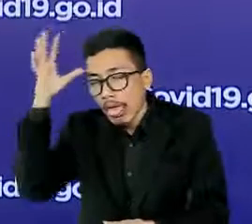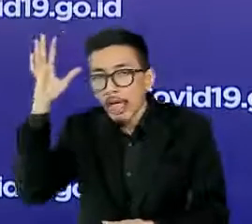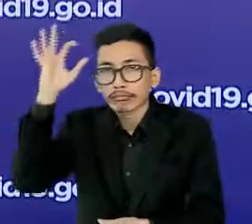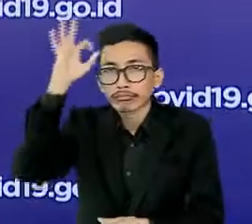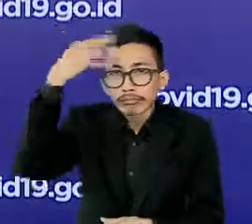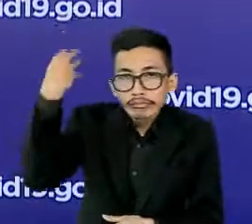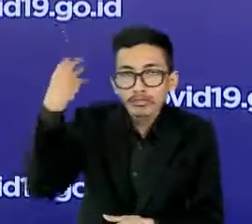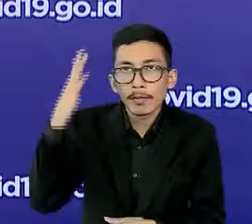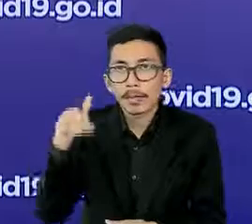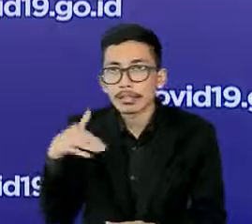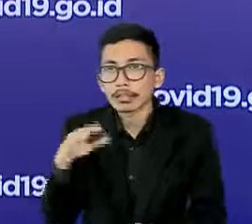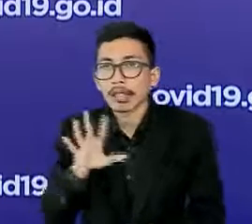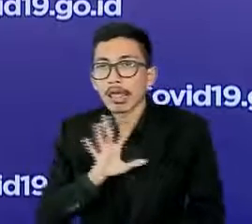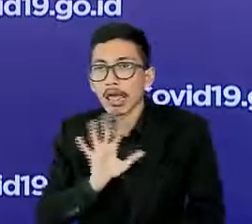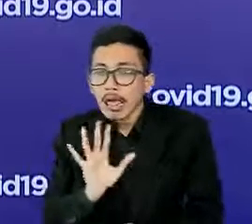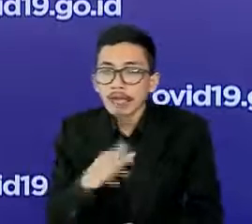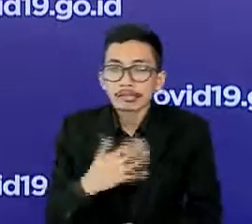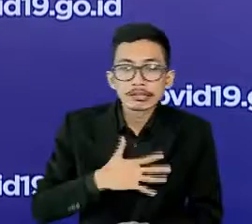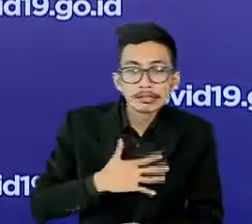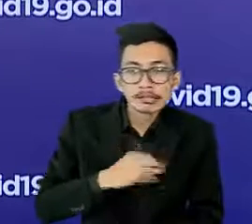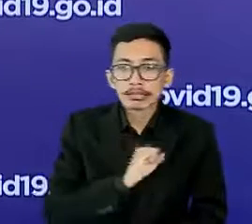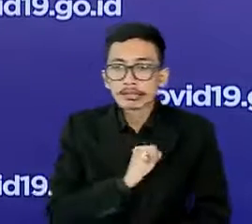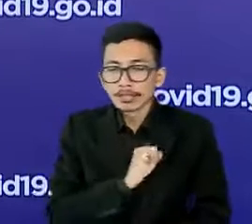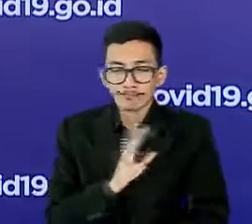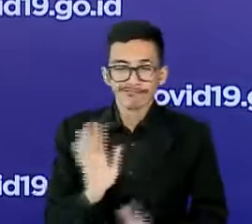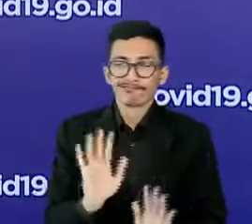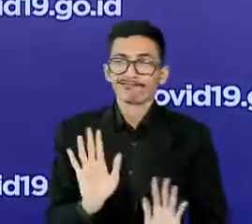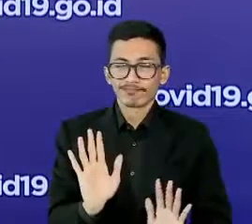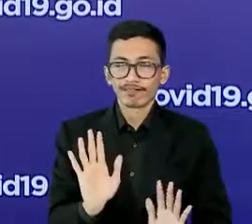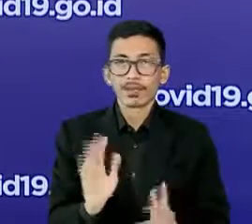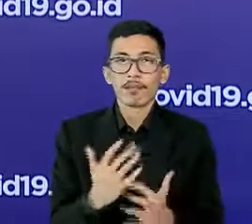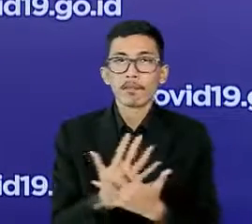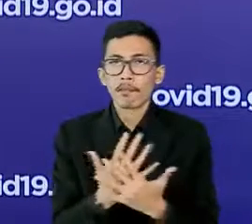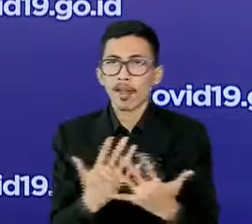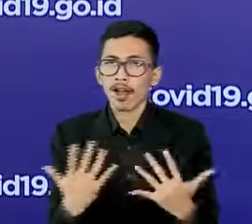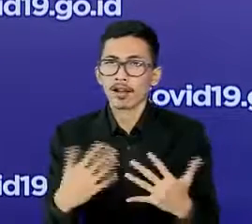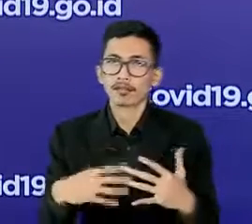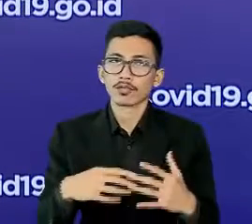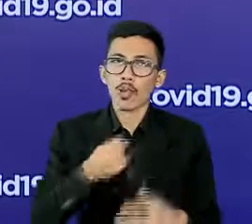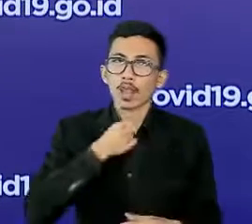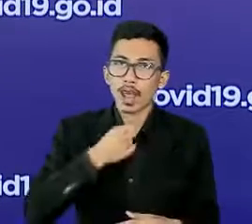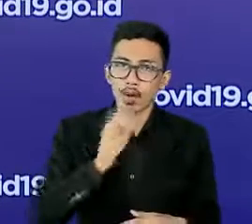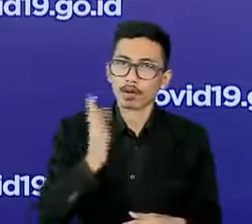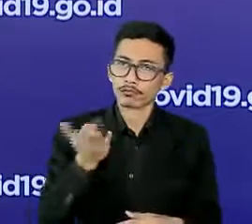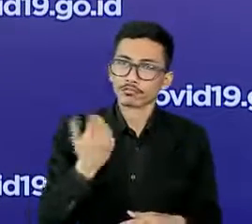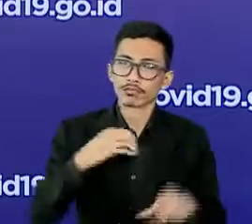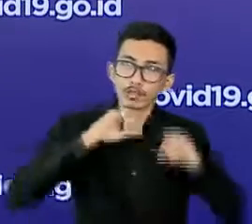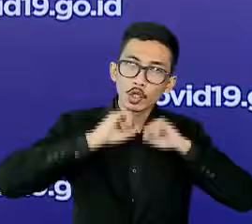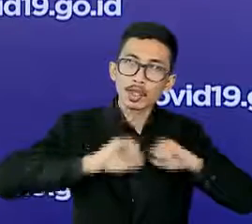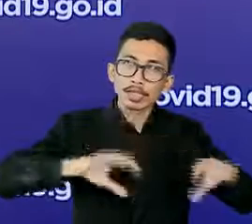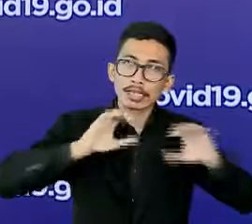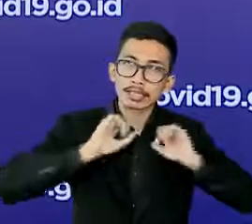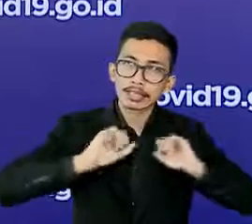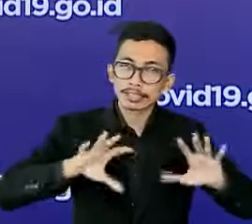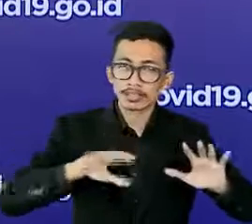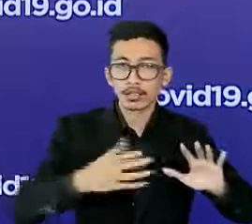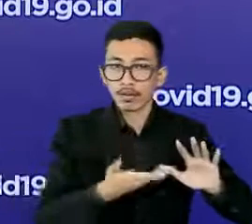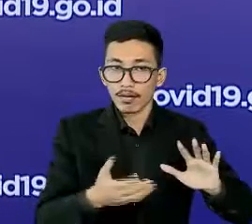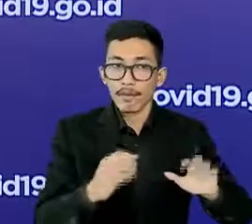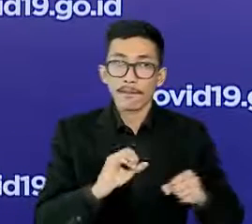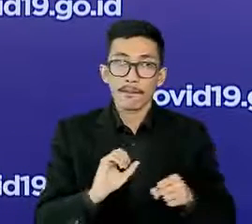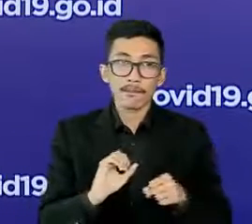karenanya saya minta tolong padat menonton wartawan untuk mensosialisasikan ini disosialisasikan agar masyarakat yang